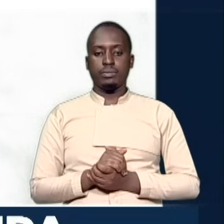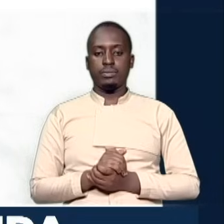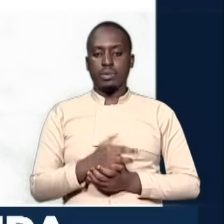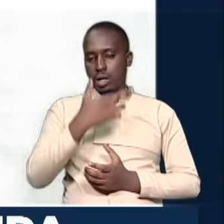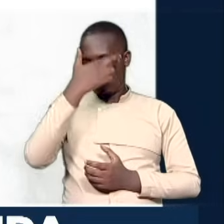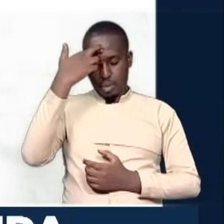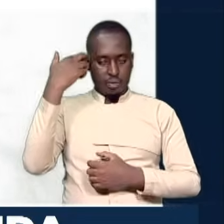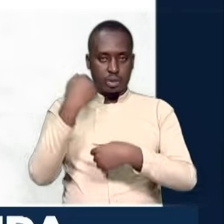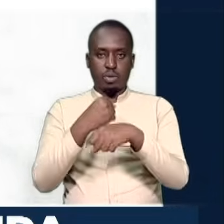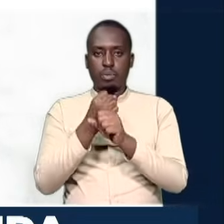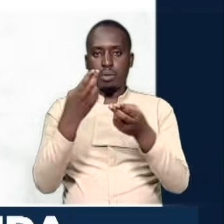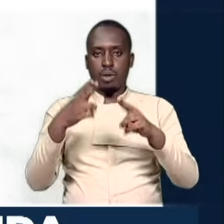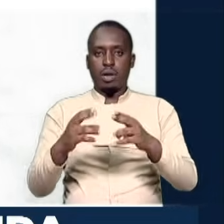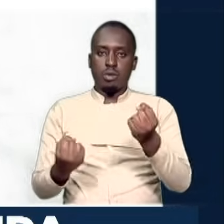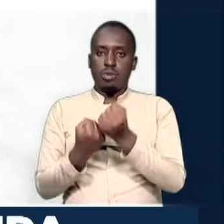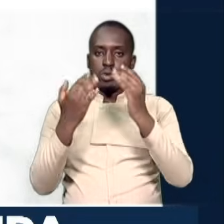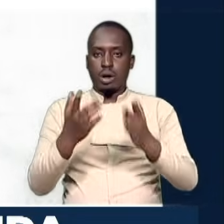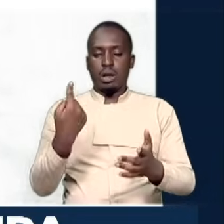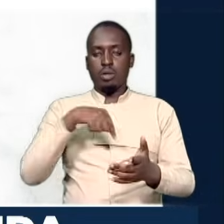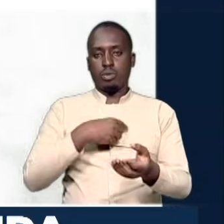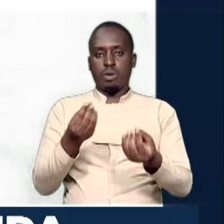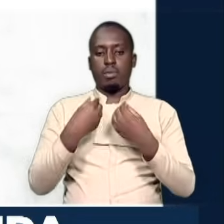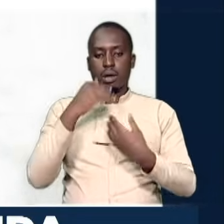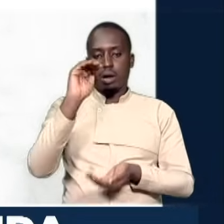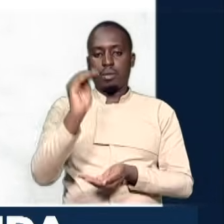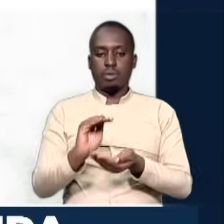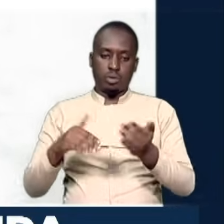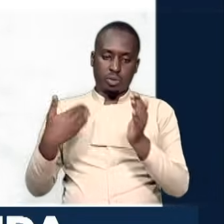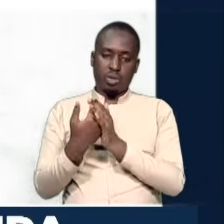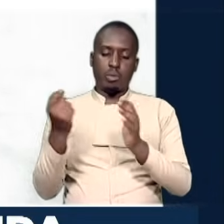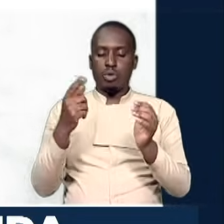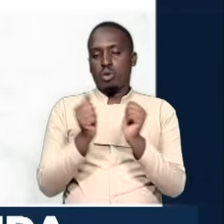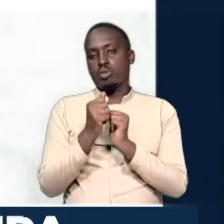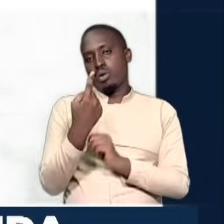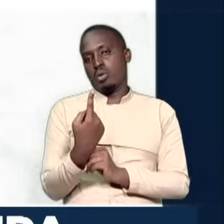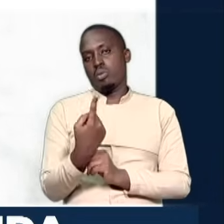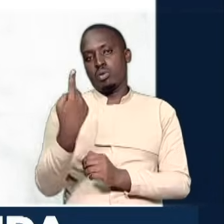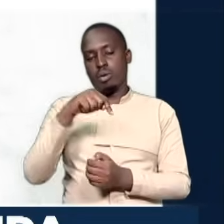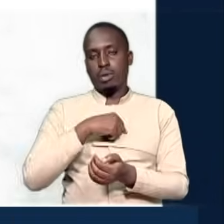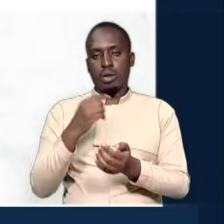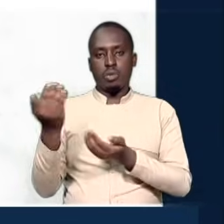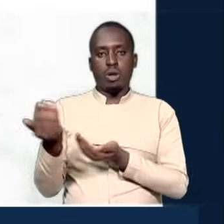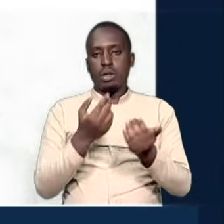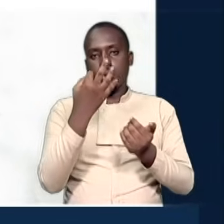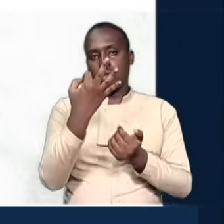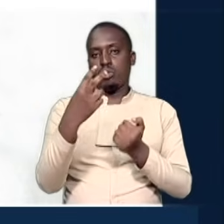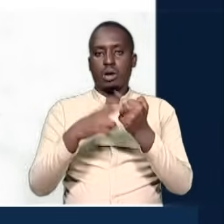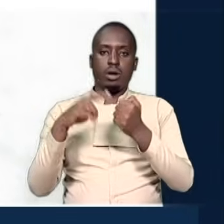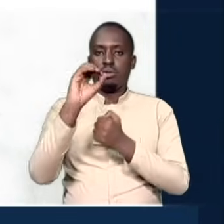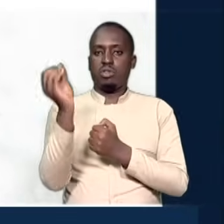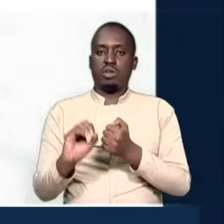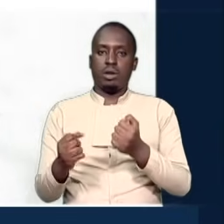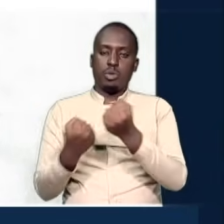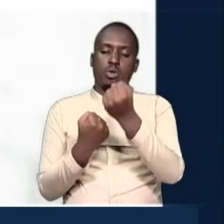Impamvu yabiteye ni uko inkunga duhabwa nayo yagabanutse, kuko kugeza muri ukwezi kwa 11 tumaze kwakira 37% by'inkunga